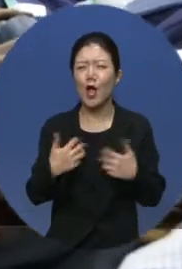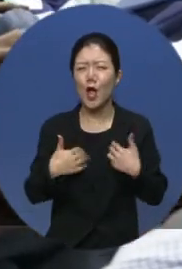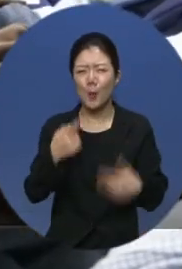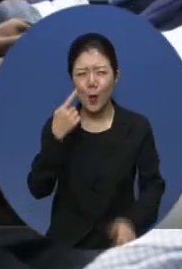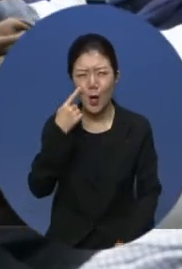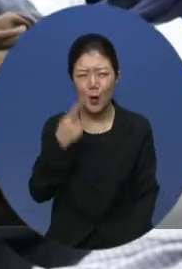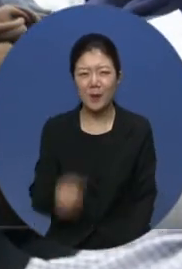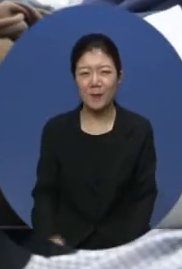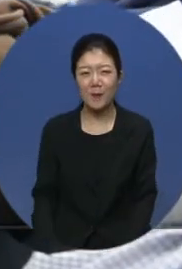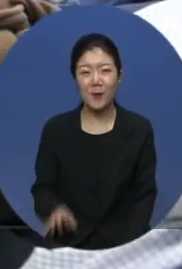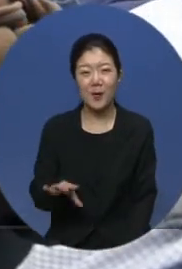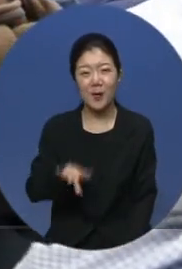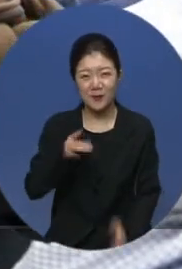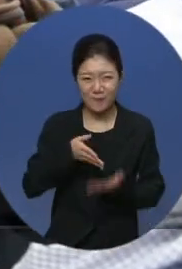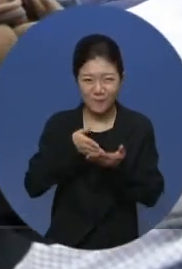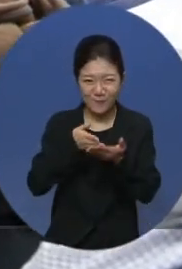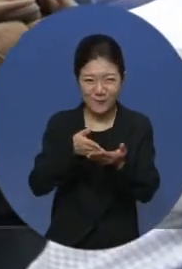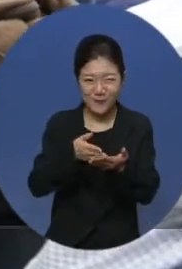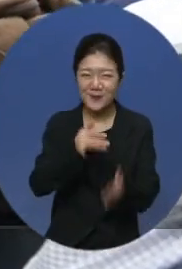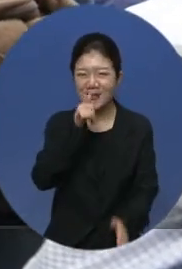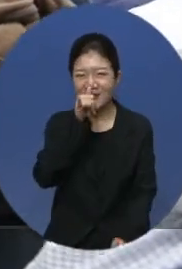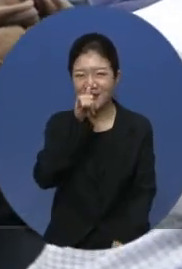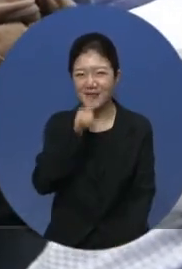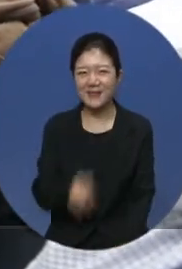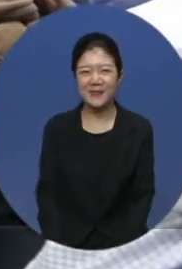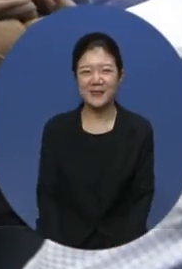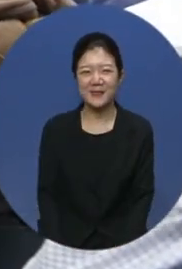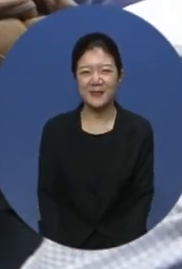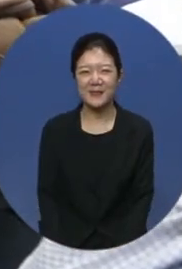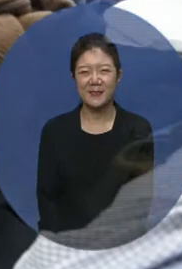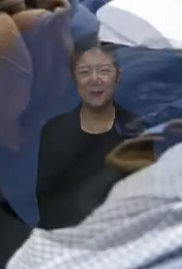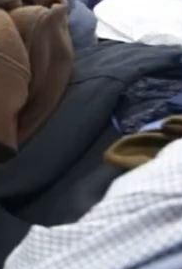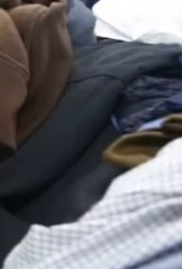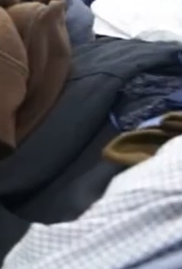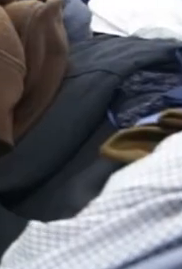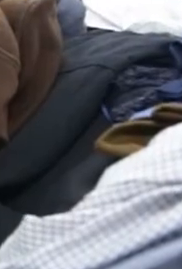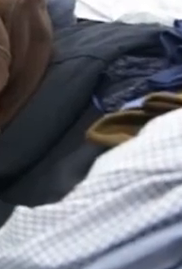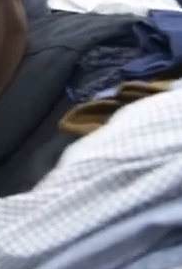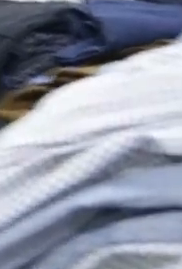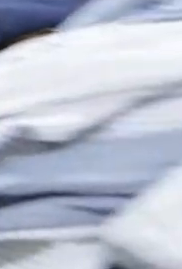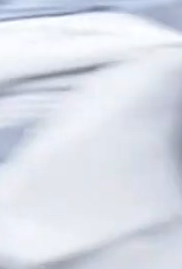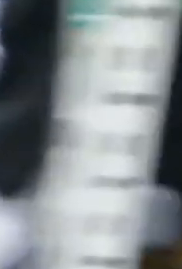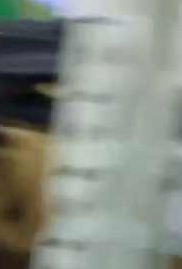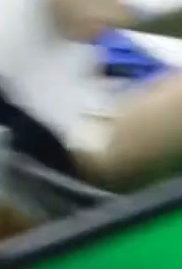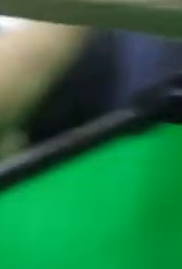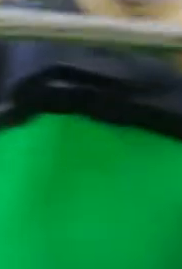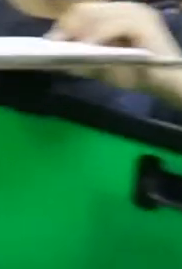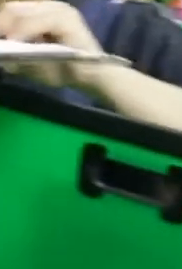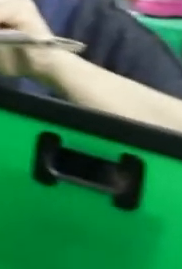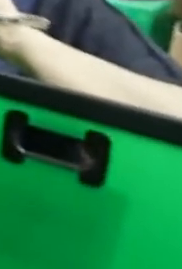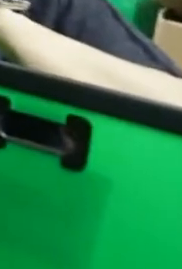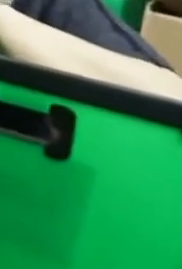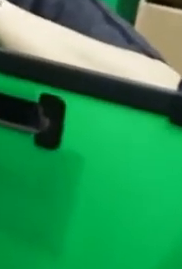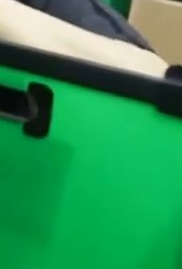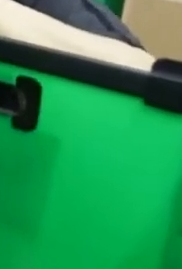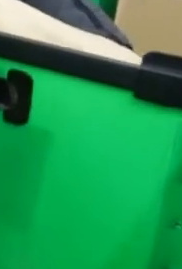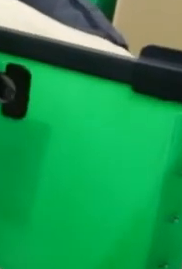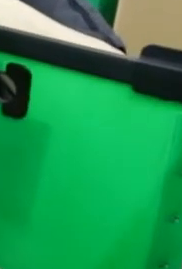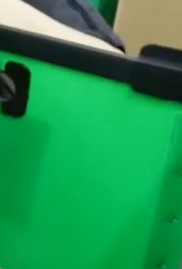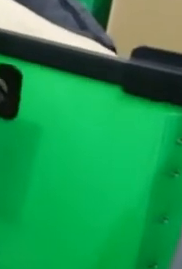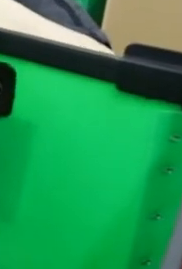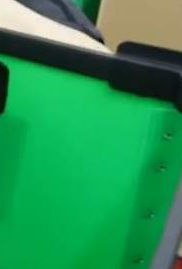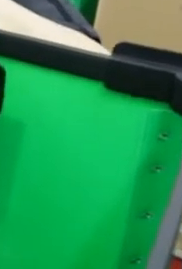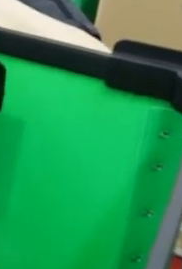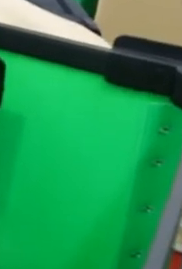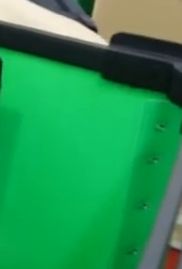하고 먼저 얘기하실 때도 있고 그래요. 이쌤하고 민쌤 안 넣었는데? 이쌤 민쌤 넣어야 되지. 그럼 두 개 더